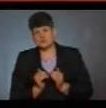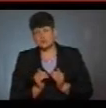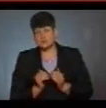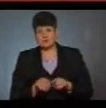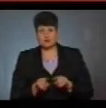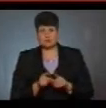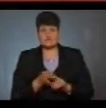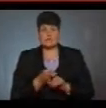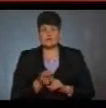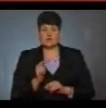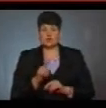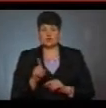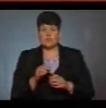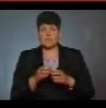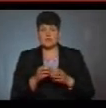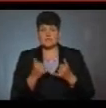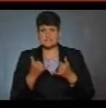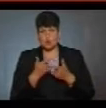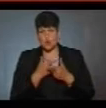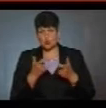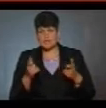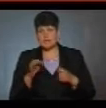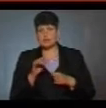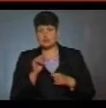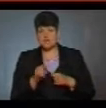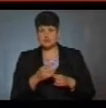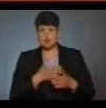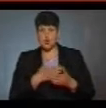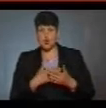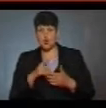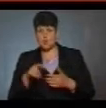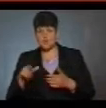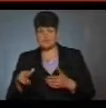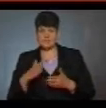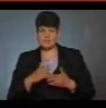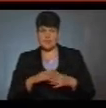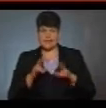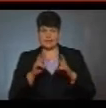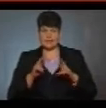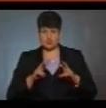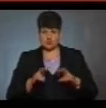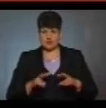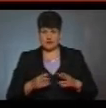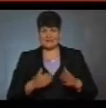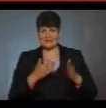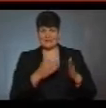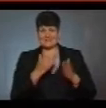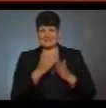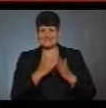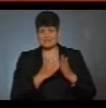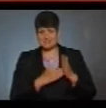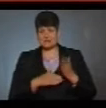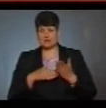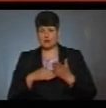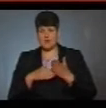буде все залежати від того, що самі партії зараз оголосили про те, що нібито громадськість має аналізувати їхні списки, так, і